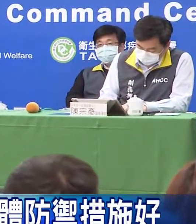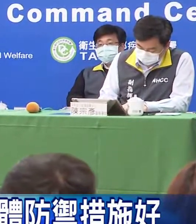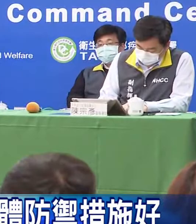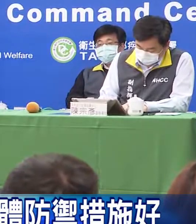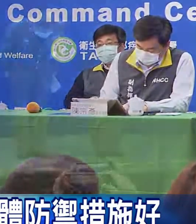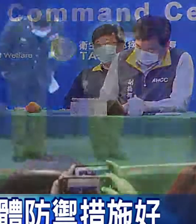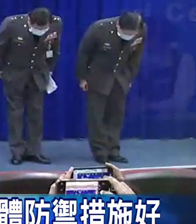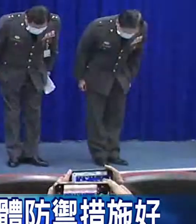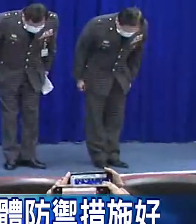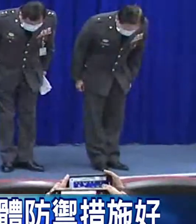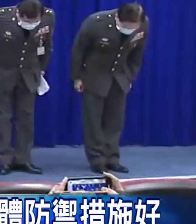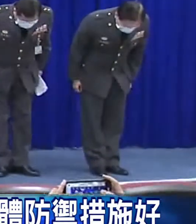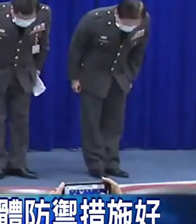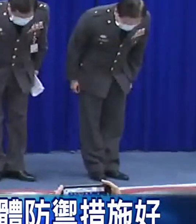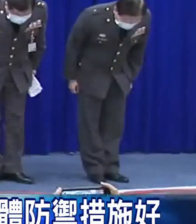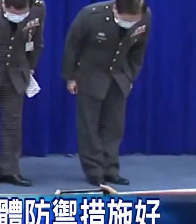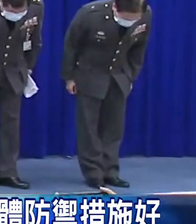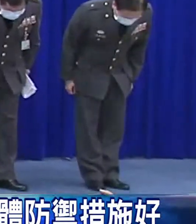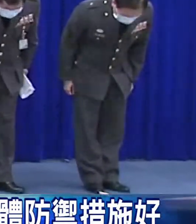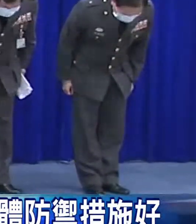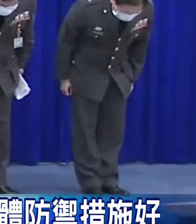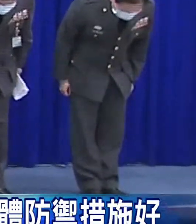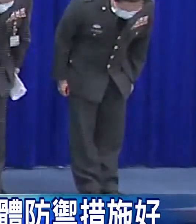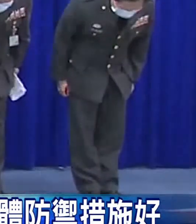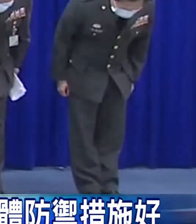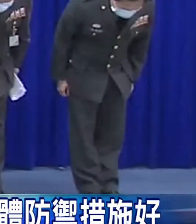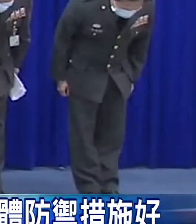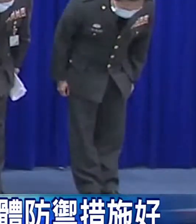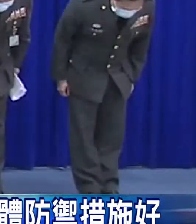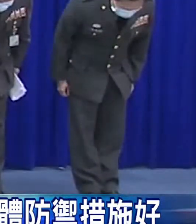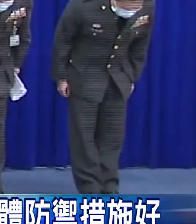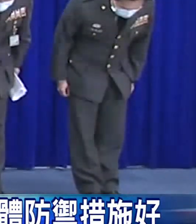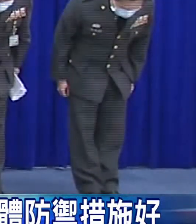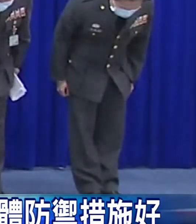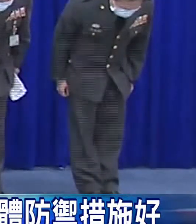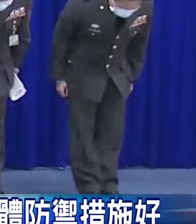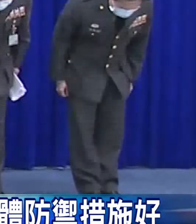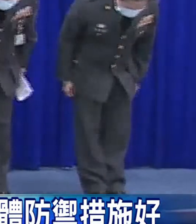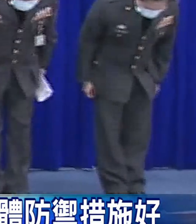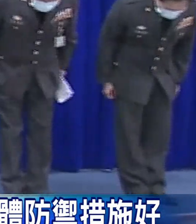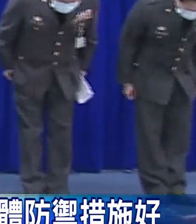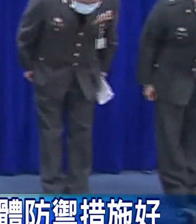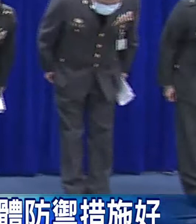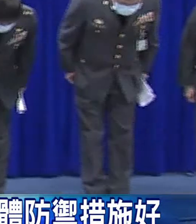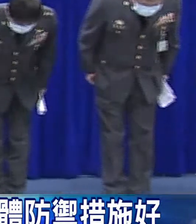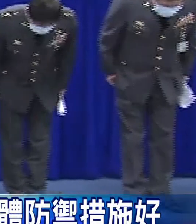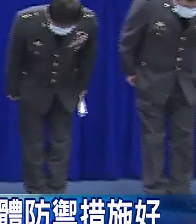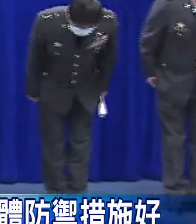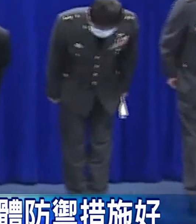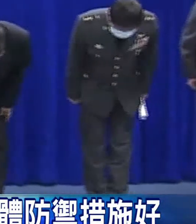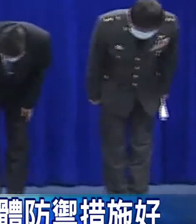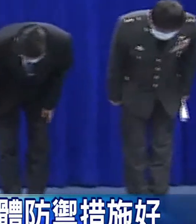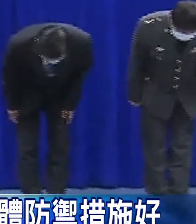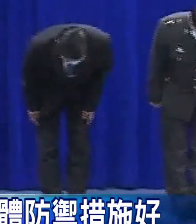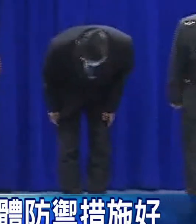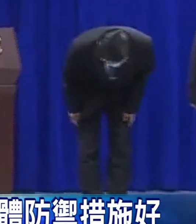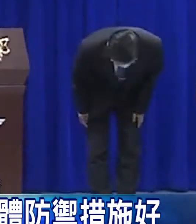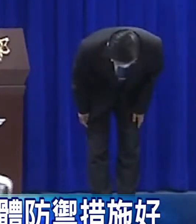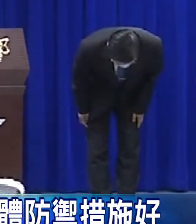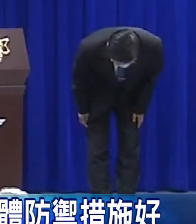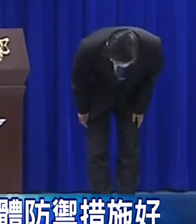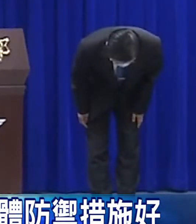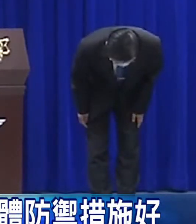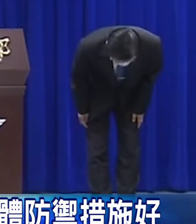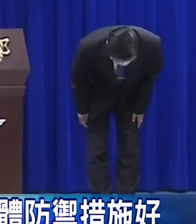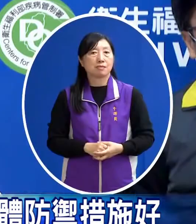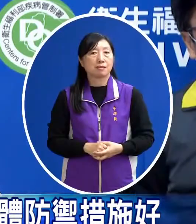守得住？目前焦点放在海军登陆舰队，由于国防部说辞反复，引发批评，这让指挥官陈时中忍不住要替